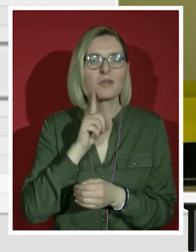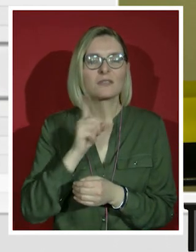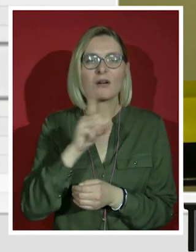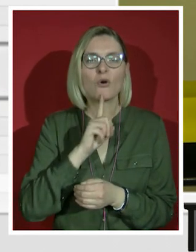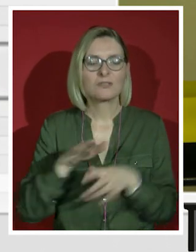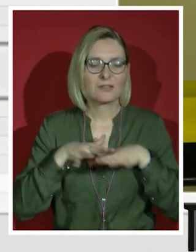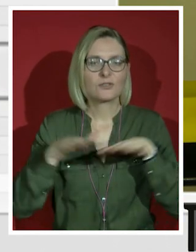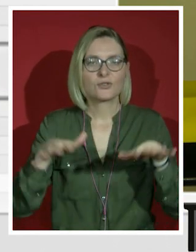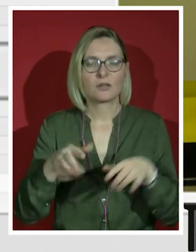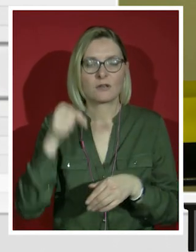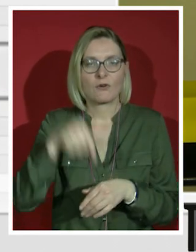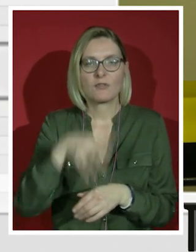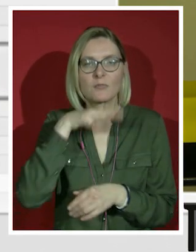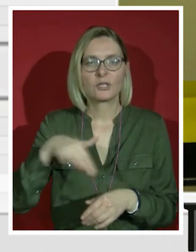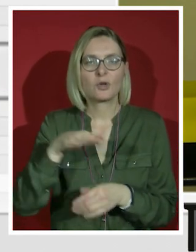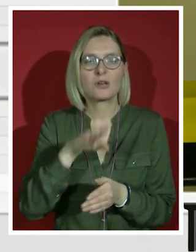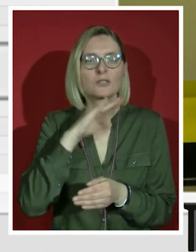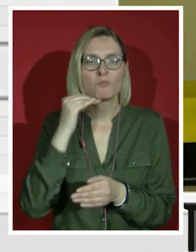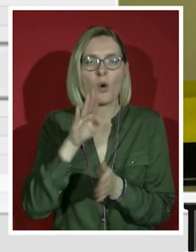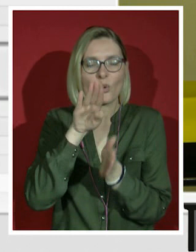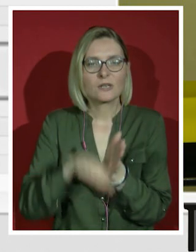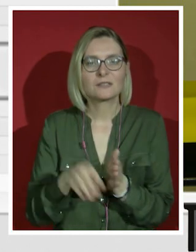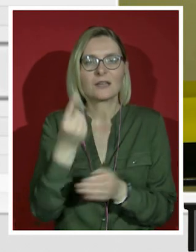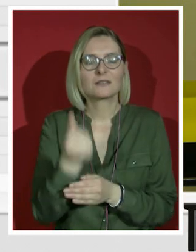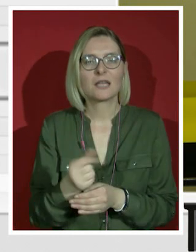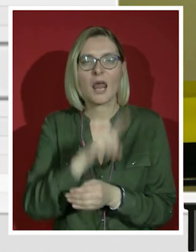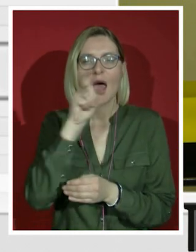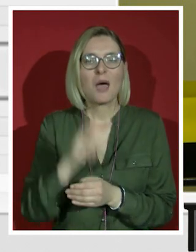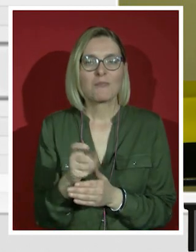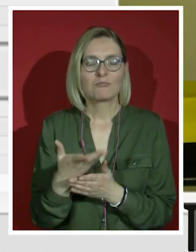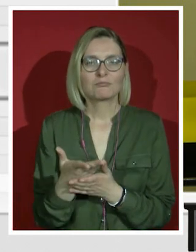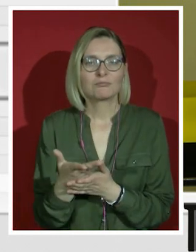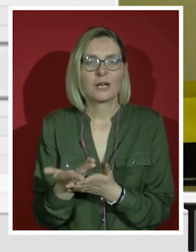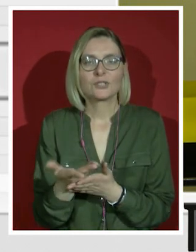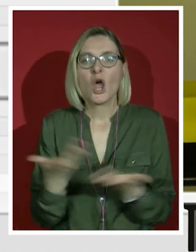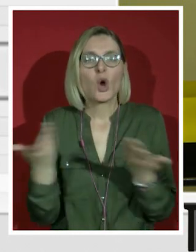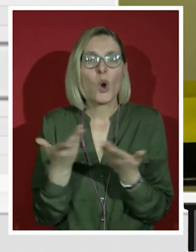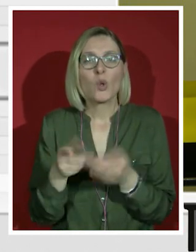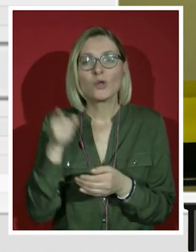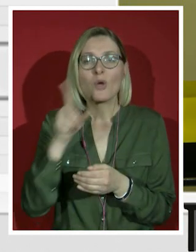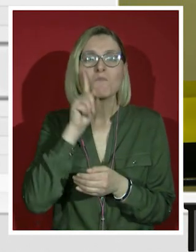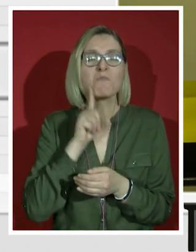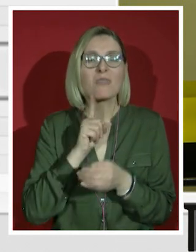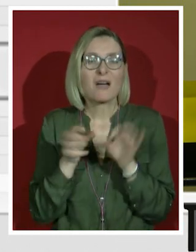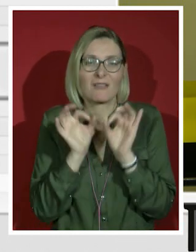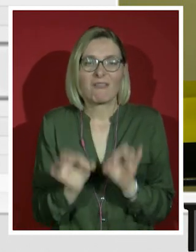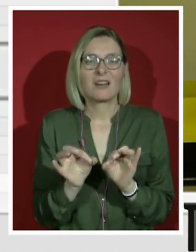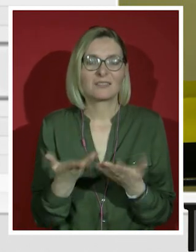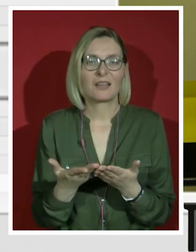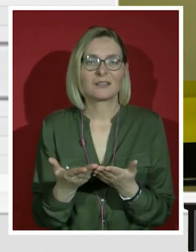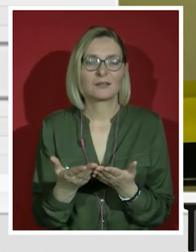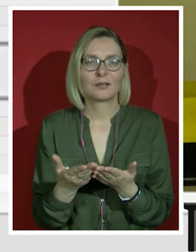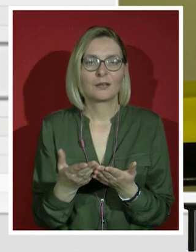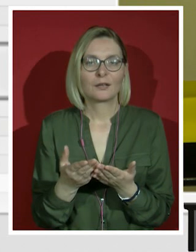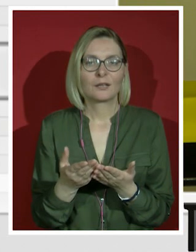пазарите со многу ниска цена. Прашање е, дискутабилно е колку е и тој мед исправен и на кој